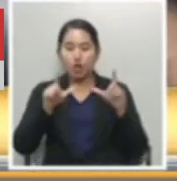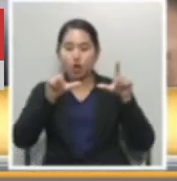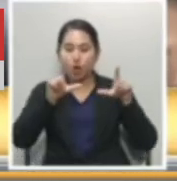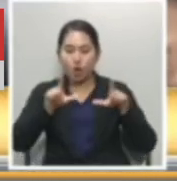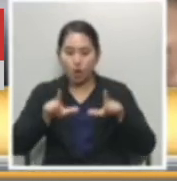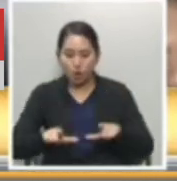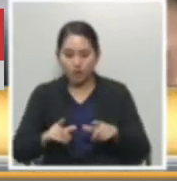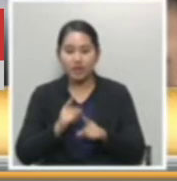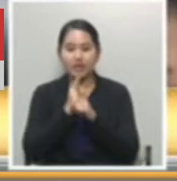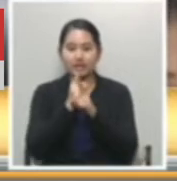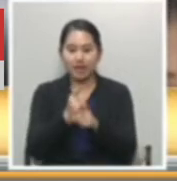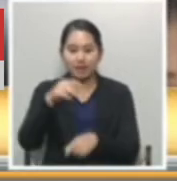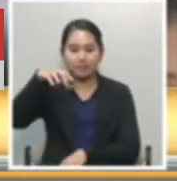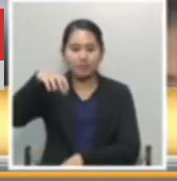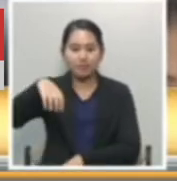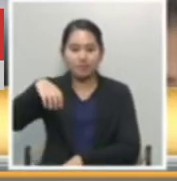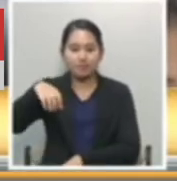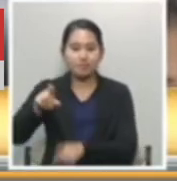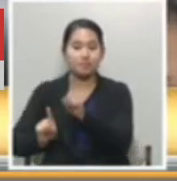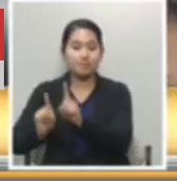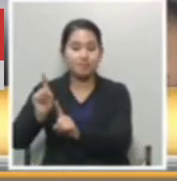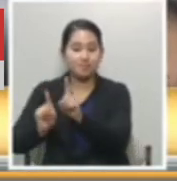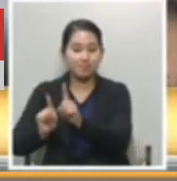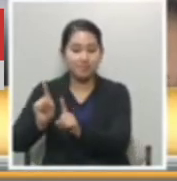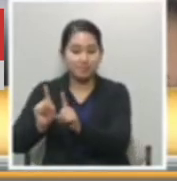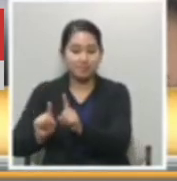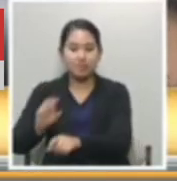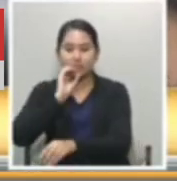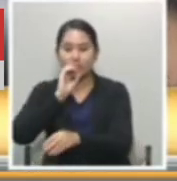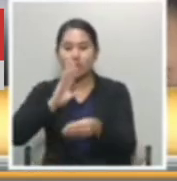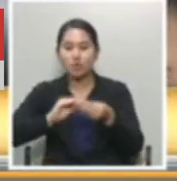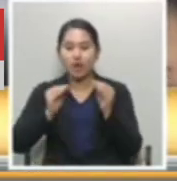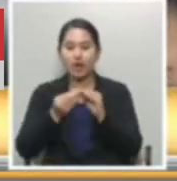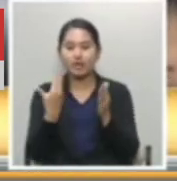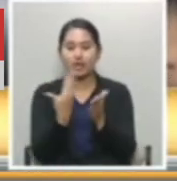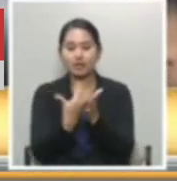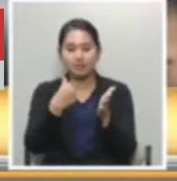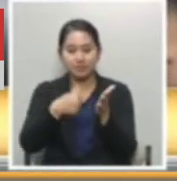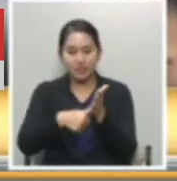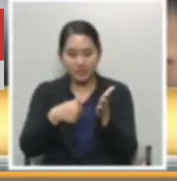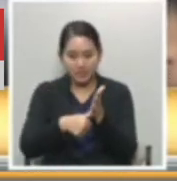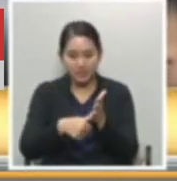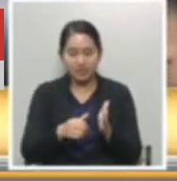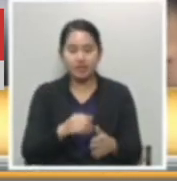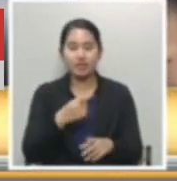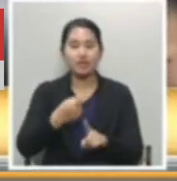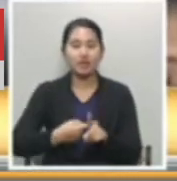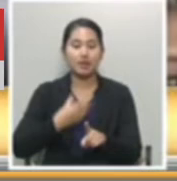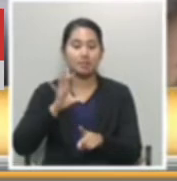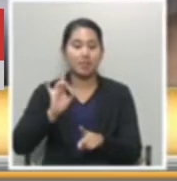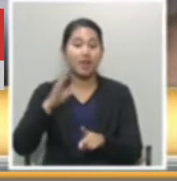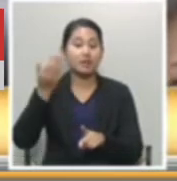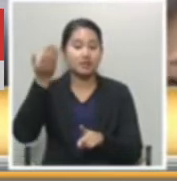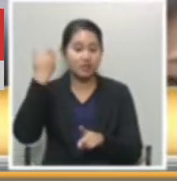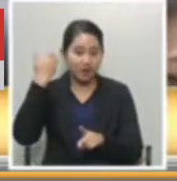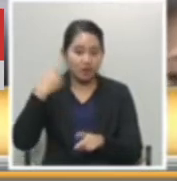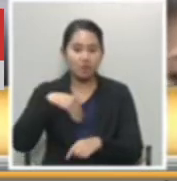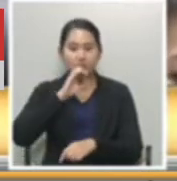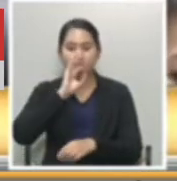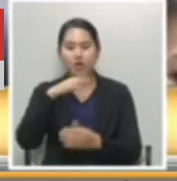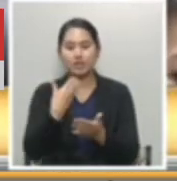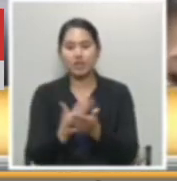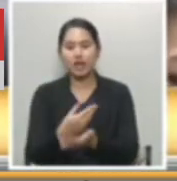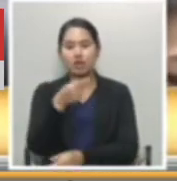รษฐกิจการคลังที่เปิดเผยนะครับการจัดเก็บภาษีมูลค่าเพิ่มในเดือนสิงหาคมที่ผมกราบเรียนไปแล้วติดลบ